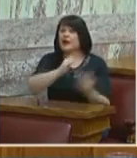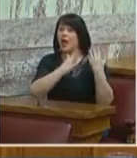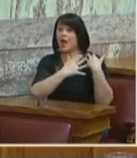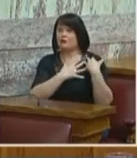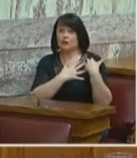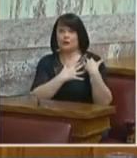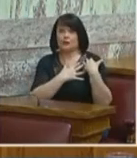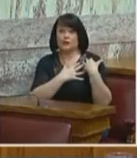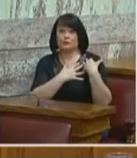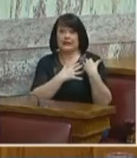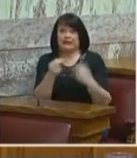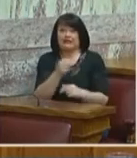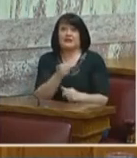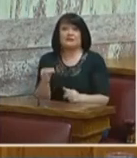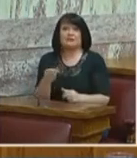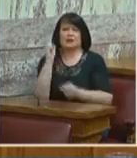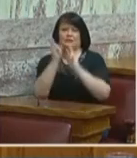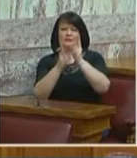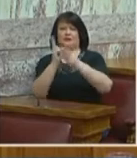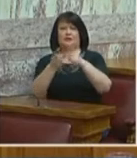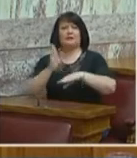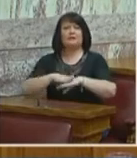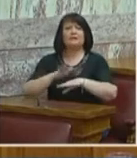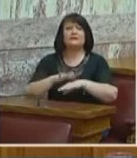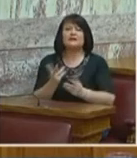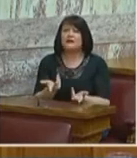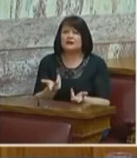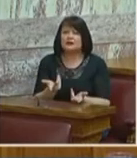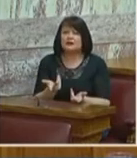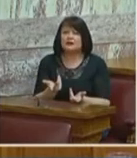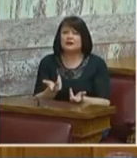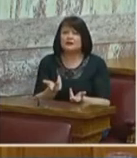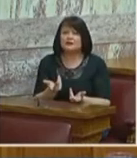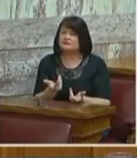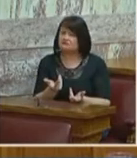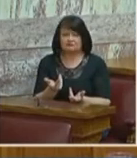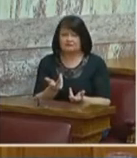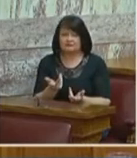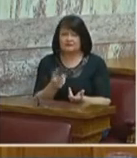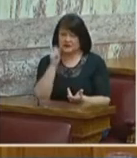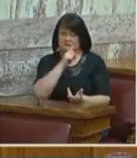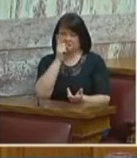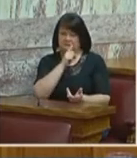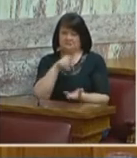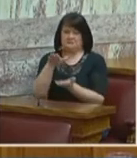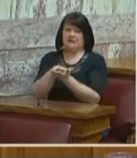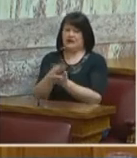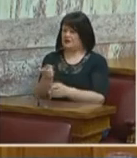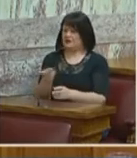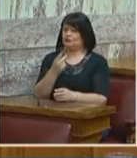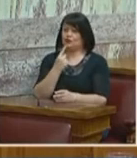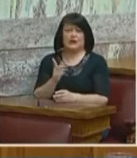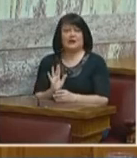των προτέρων ότι είναι κατηγορούμενοι με διάφορες ανυπόστατες ψευδομαρτυρίες. Ο ΕΟΠΗ